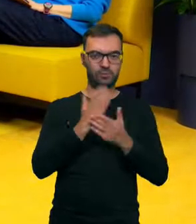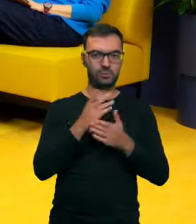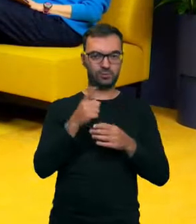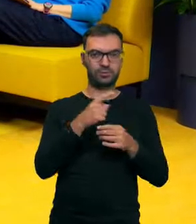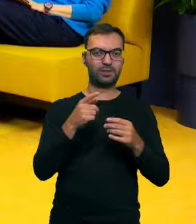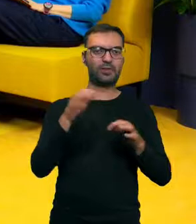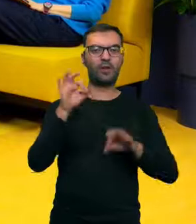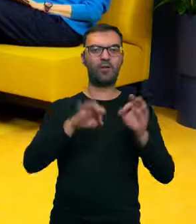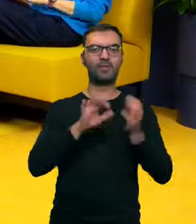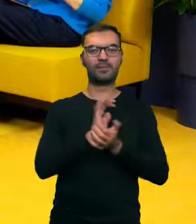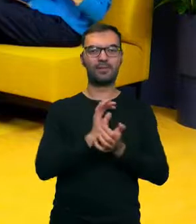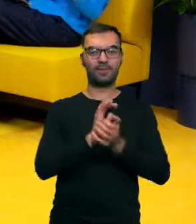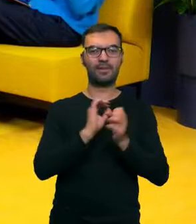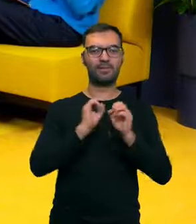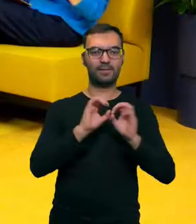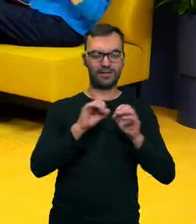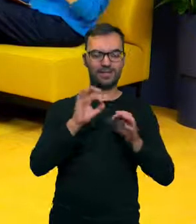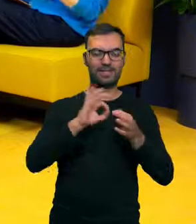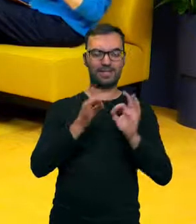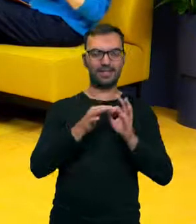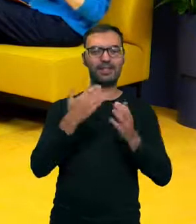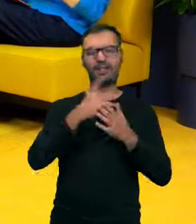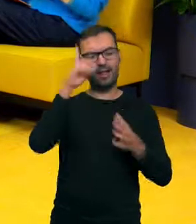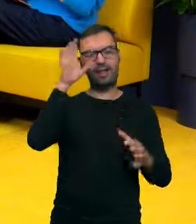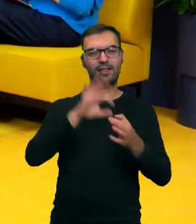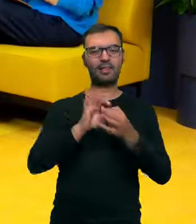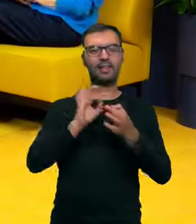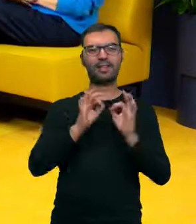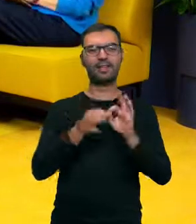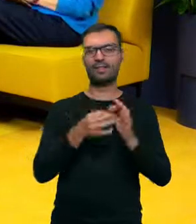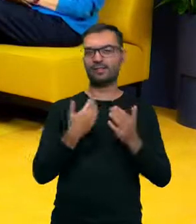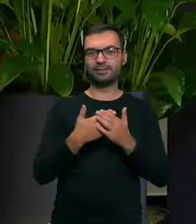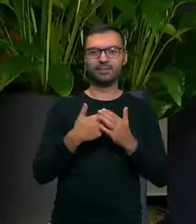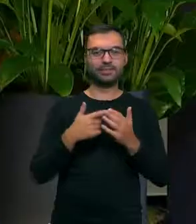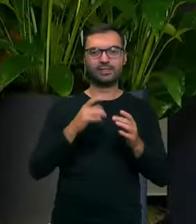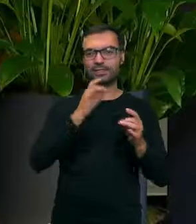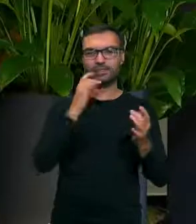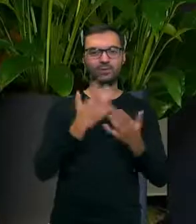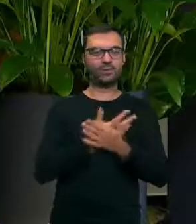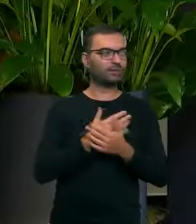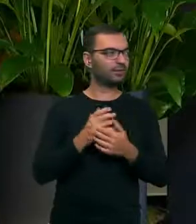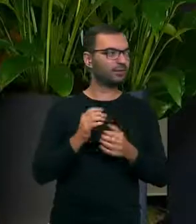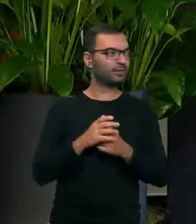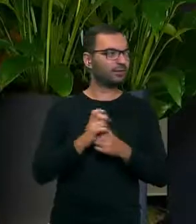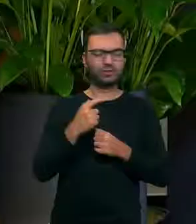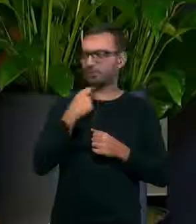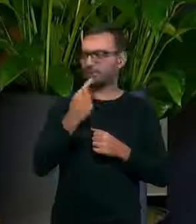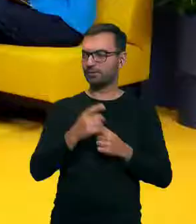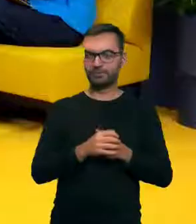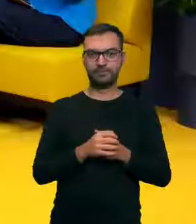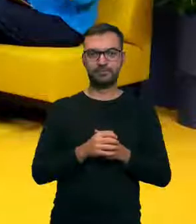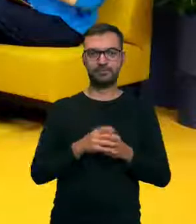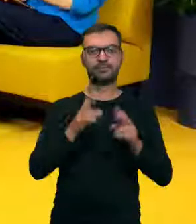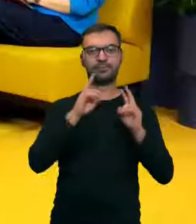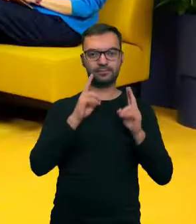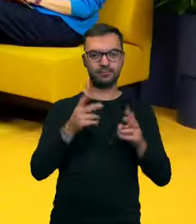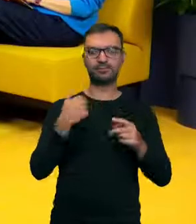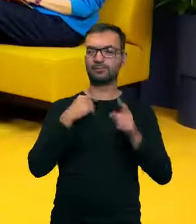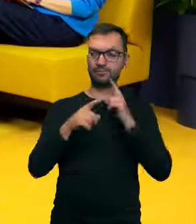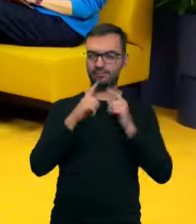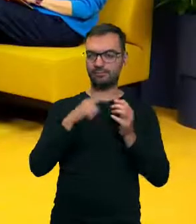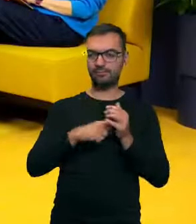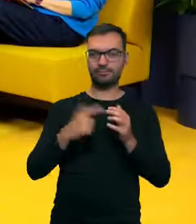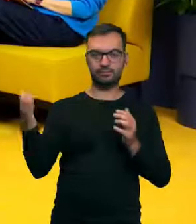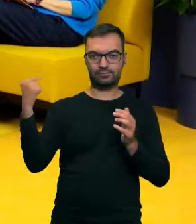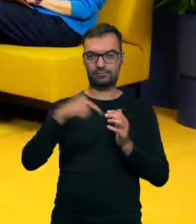ustaliliście na konferencji prasowej w Gdyni, ja się będę często odwoływać do tej Gdyni, bo to jednak cały czas na świeżo jakoś mamy te... Co ustaliliśmy? No faktycznie była rozmowa, ustaliliście? Że to